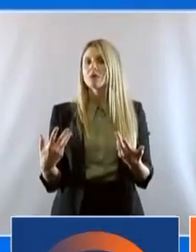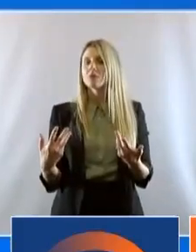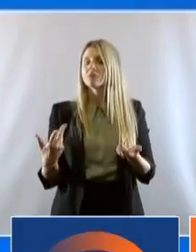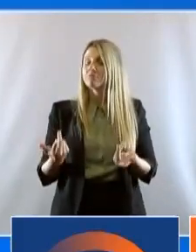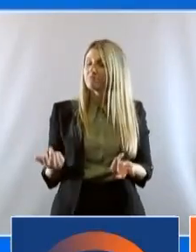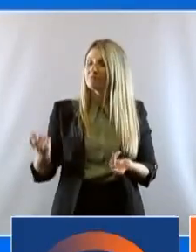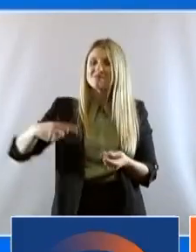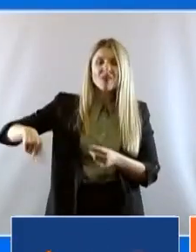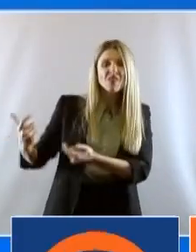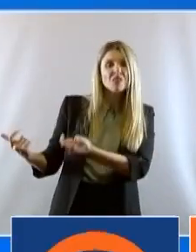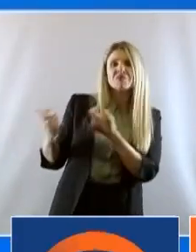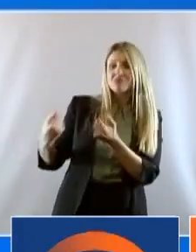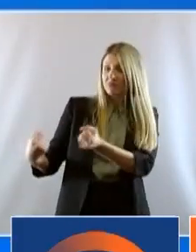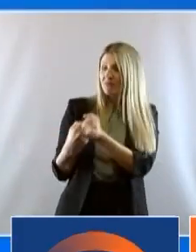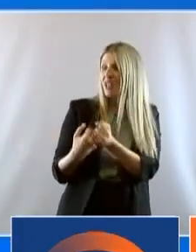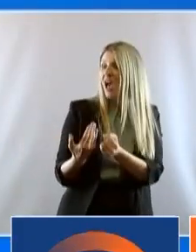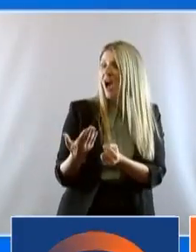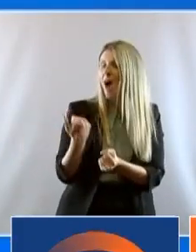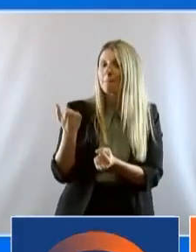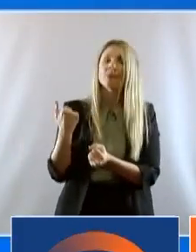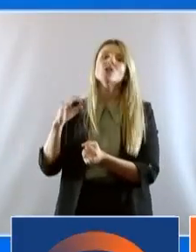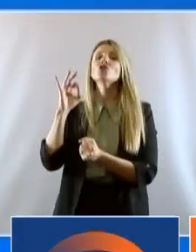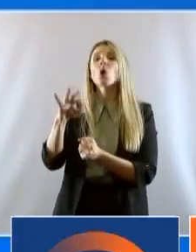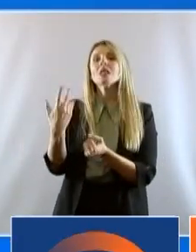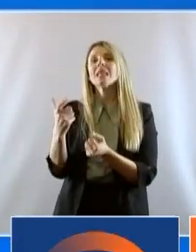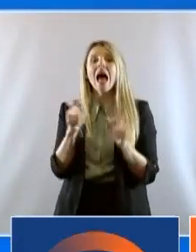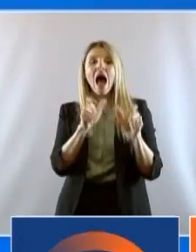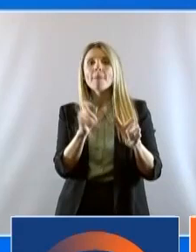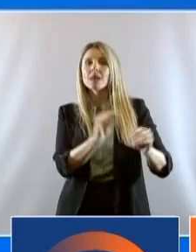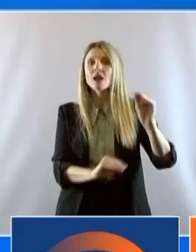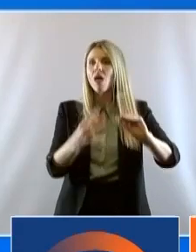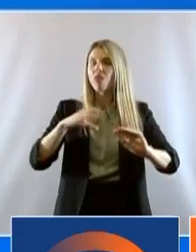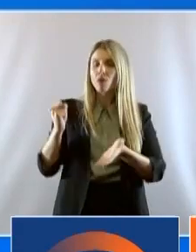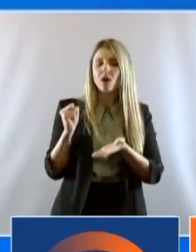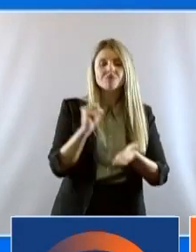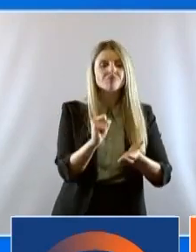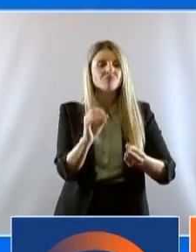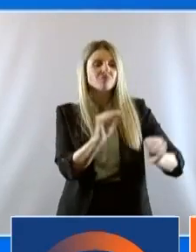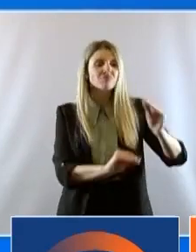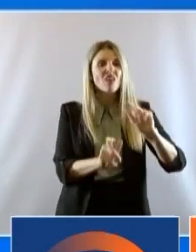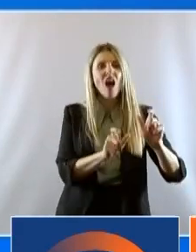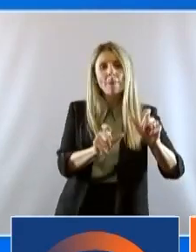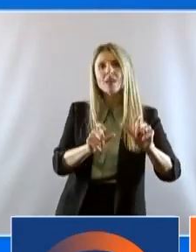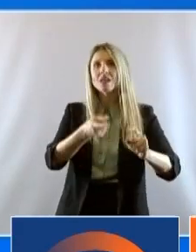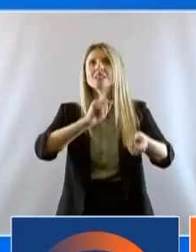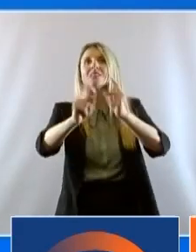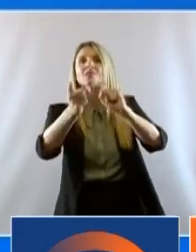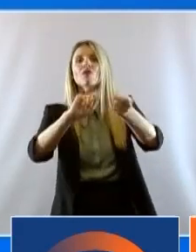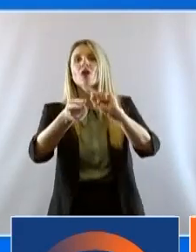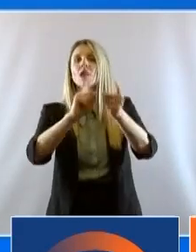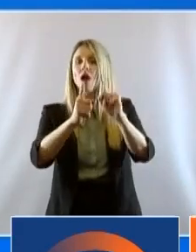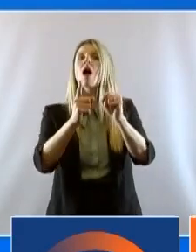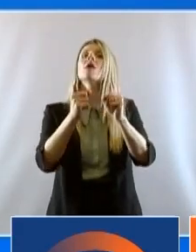σαμποτάζ, καθώς δεν στήριξαν αμυντικές δαπάνες και σημαντικές συμφωνίες που ενίσχυαν και